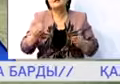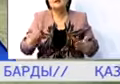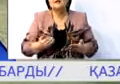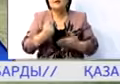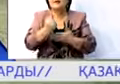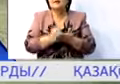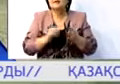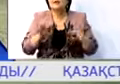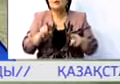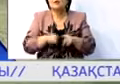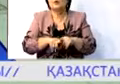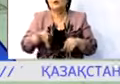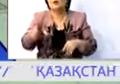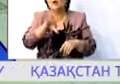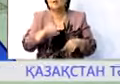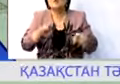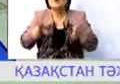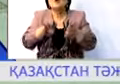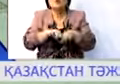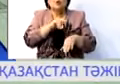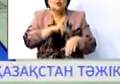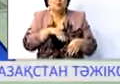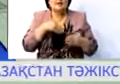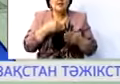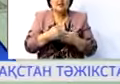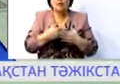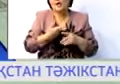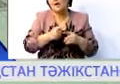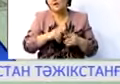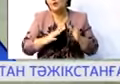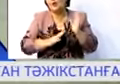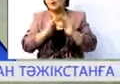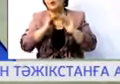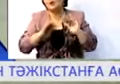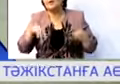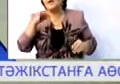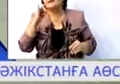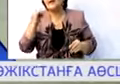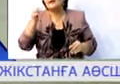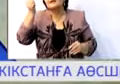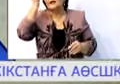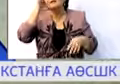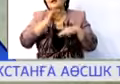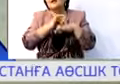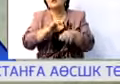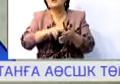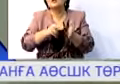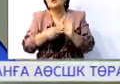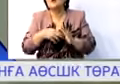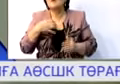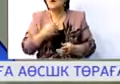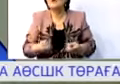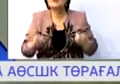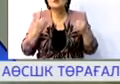сырын сақтаған орында ел бағдарымен үндескен жұмыстар жасалуда. Әсіресе өскелең ұрпақты тарихи тағылымға жетелейтін жобаның маңызы